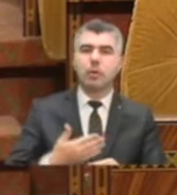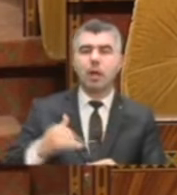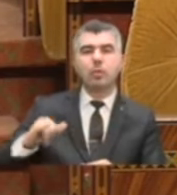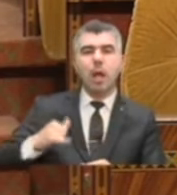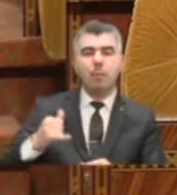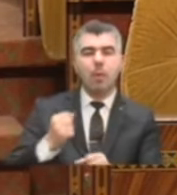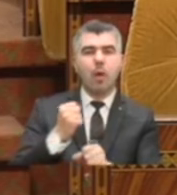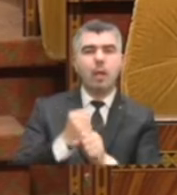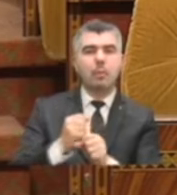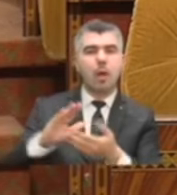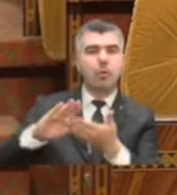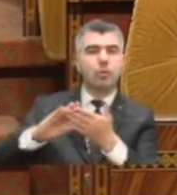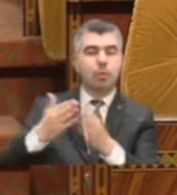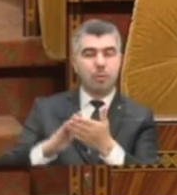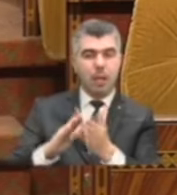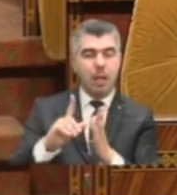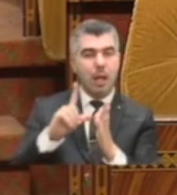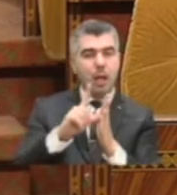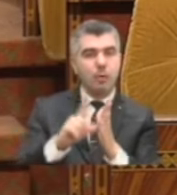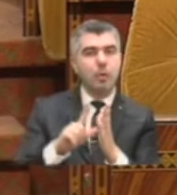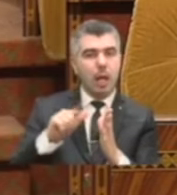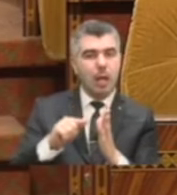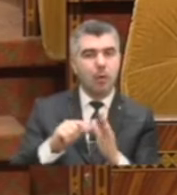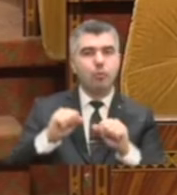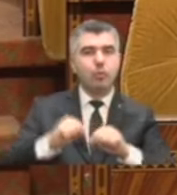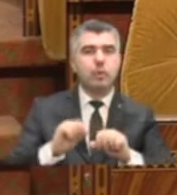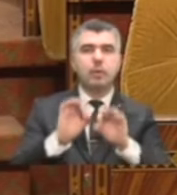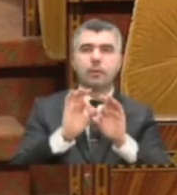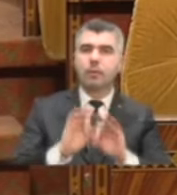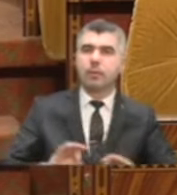الجمعوي. القانون موجود، المجلس فينا هو؟ شكرا.